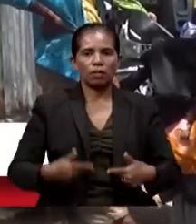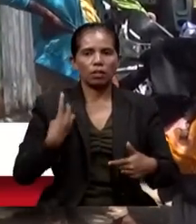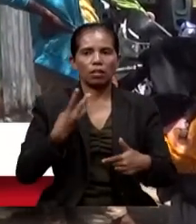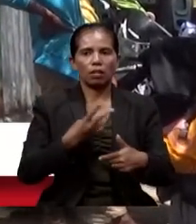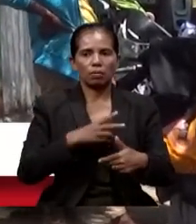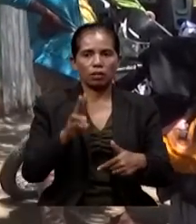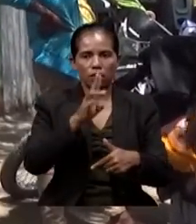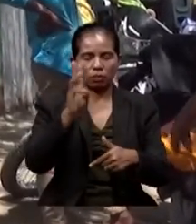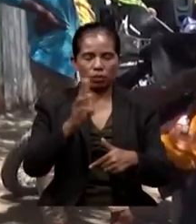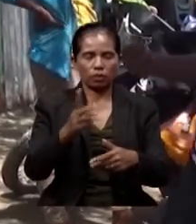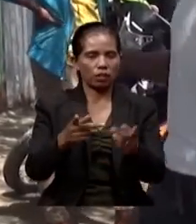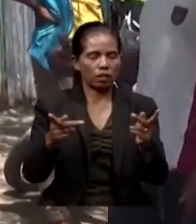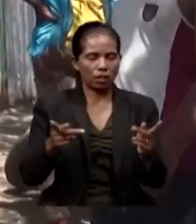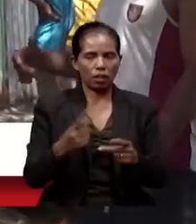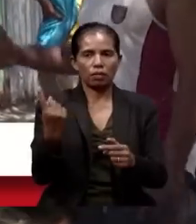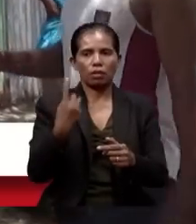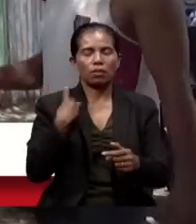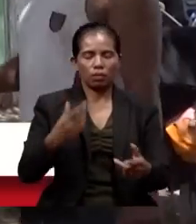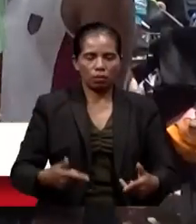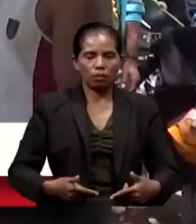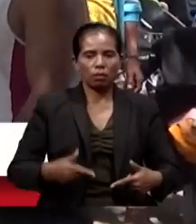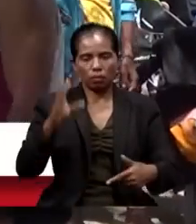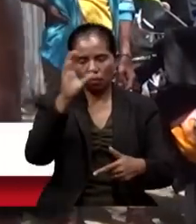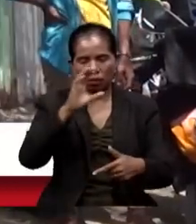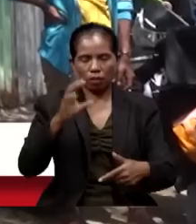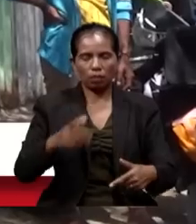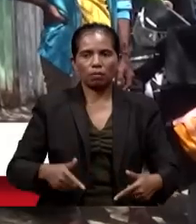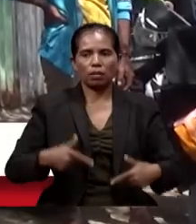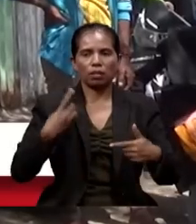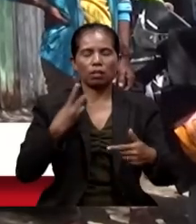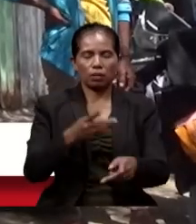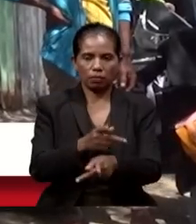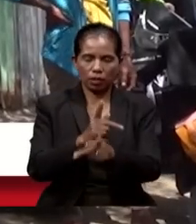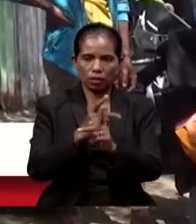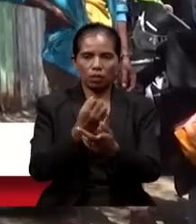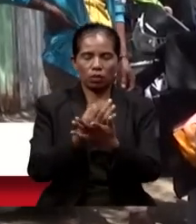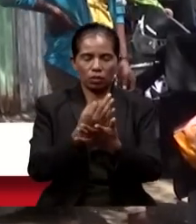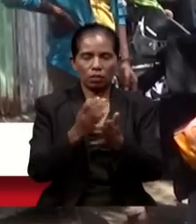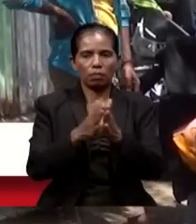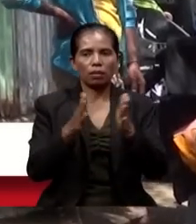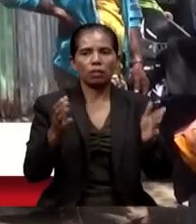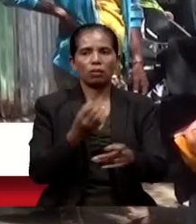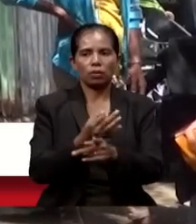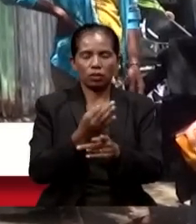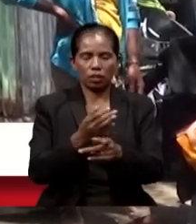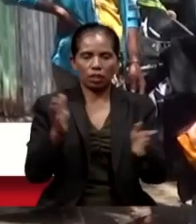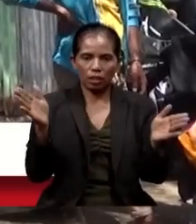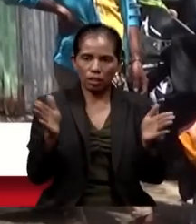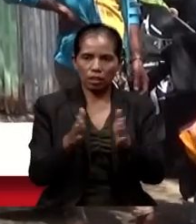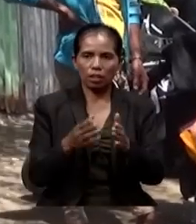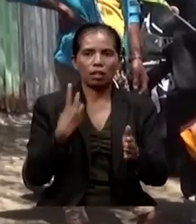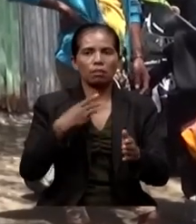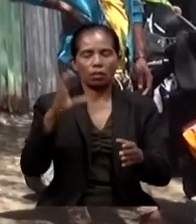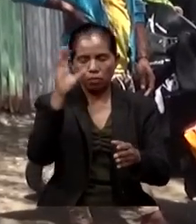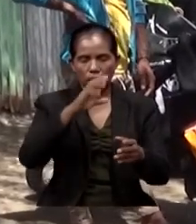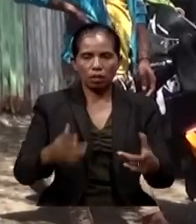kupara ini permanen lain ami buka moris tambah ami kredit bin sreha kredit osam bot balong osam latum bot maybe ami buka moris